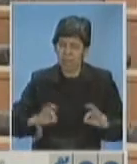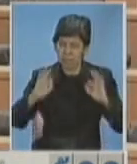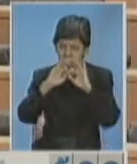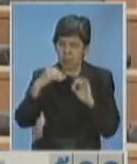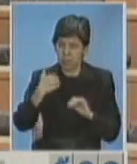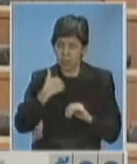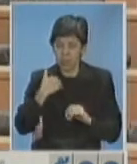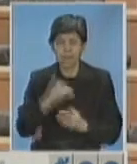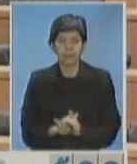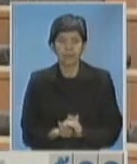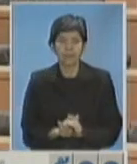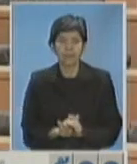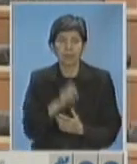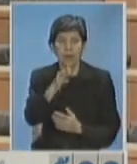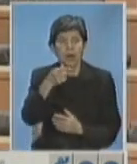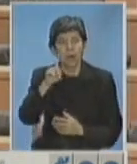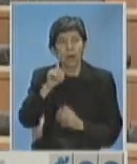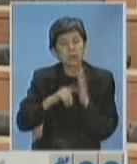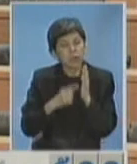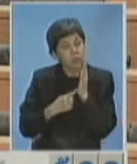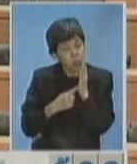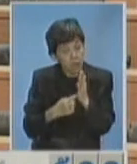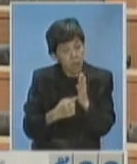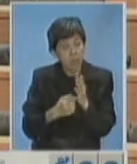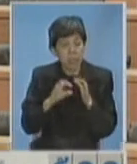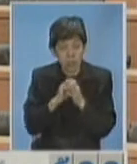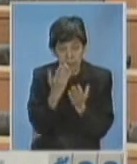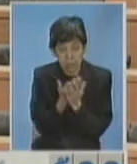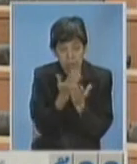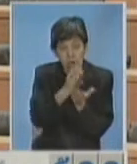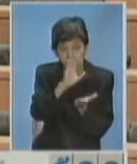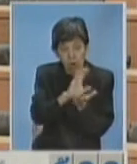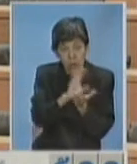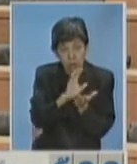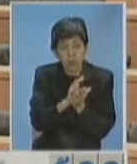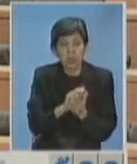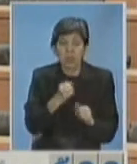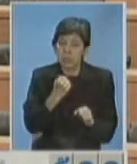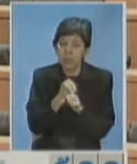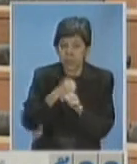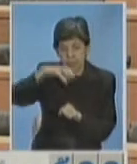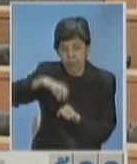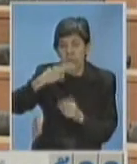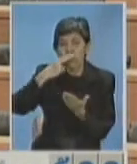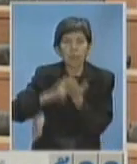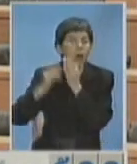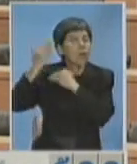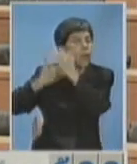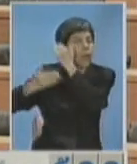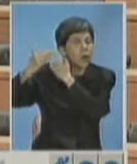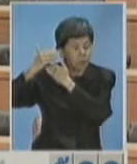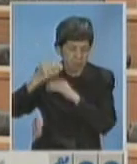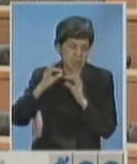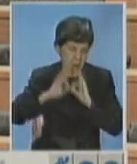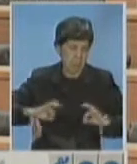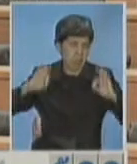ท่านผ่องศรีได้ยกขึ้นมาเนี่ยคือเรื่องของกองทุนส่งเสริมงานจดหมายเหตุครับเป็นประเด็นสำคั